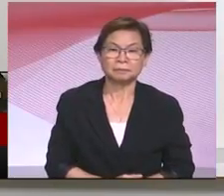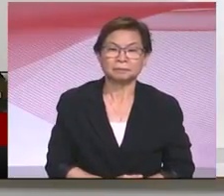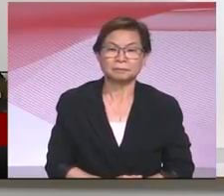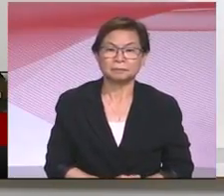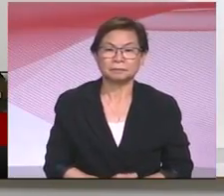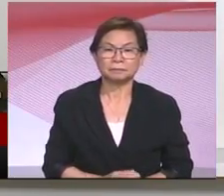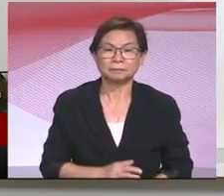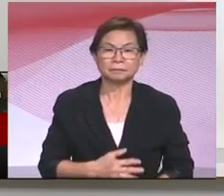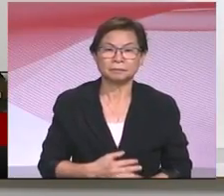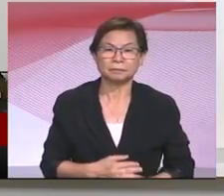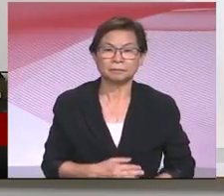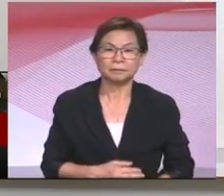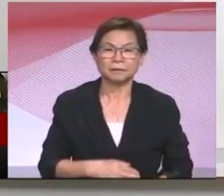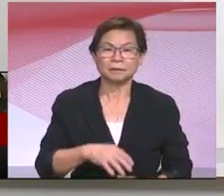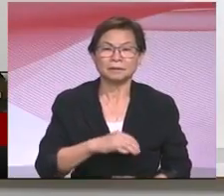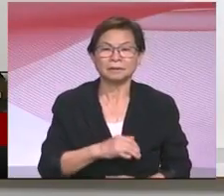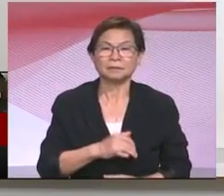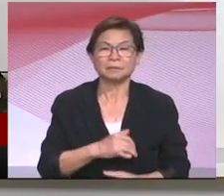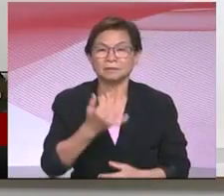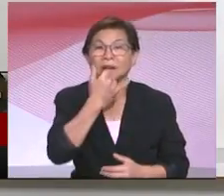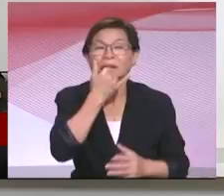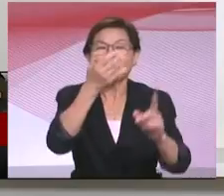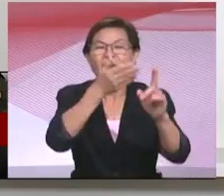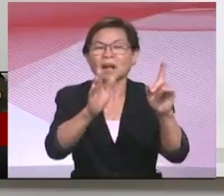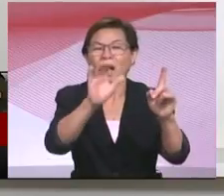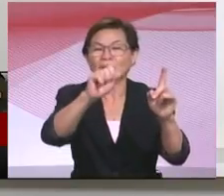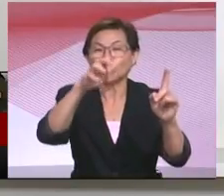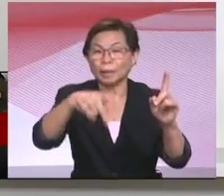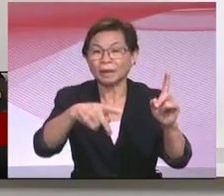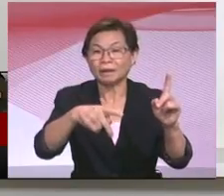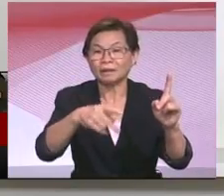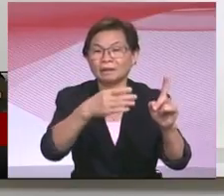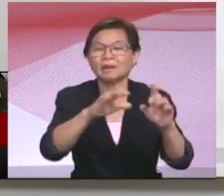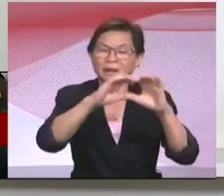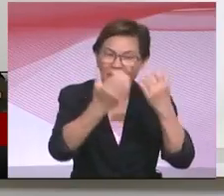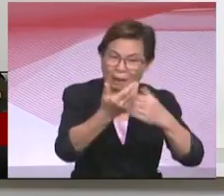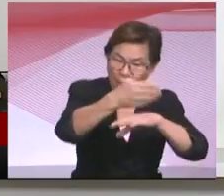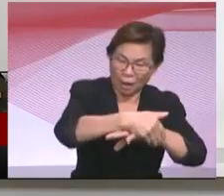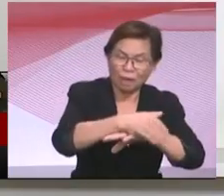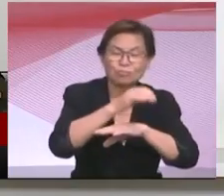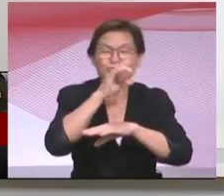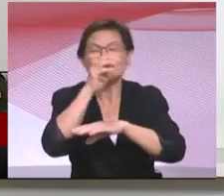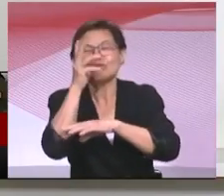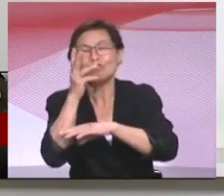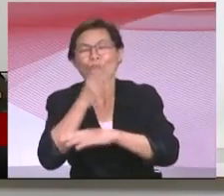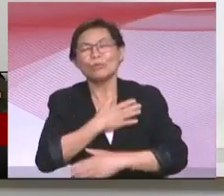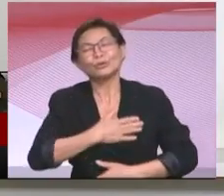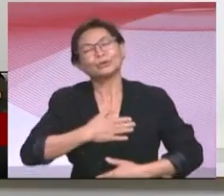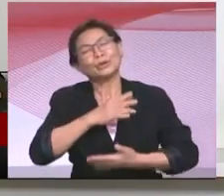Sebab itulah kesalahan engkar SOP, kita selalu sebut kelab malam, pusat hiburan